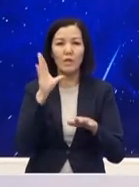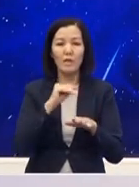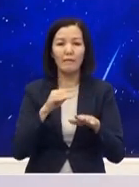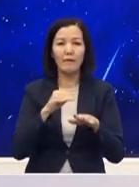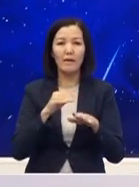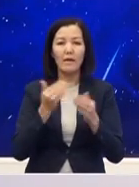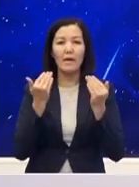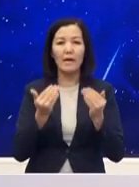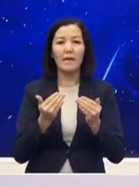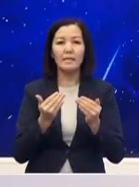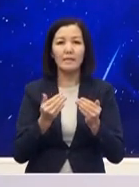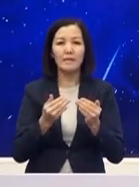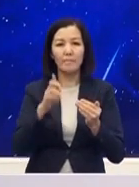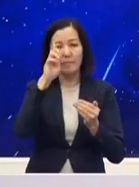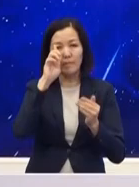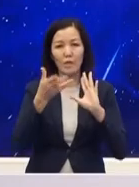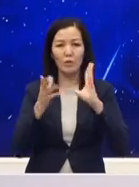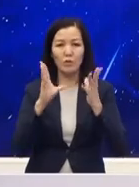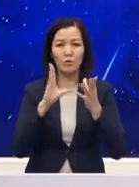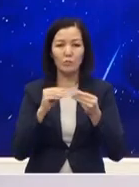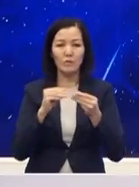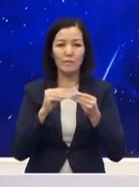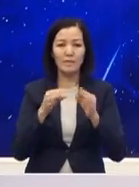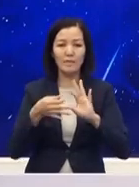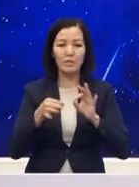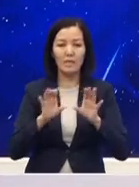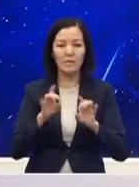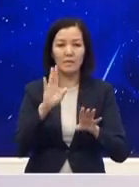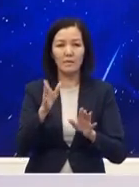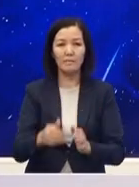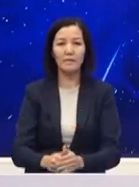құлақ асатын мемлекет тұжырымдамасының игілігі туралы келесі бейнематериалда.